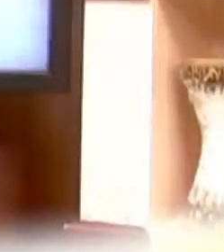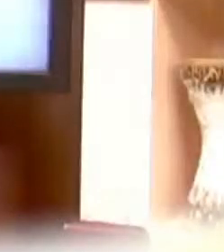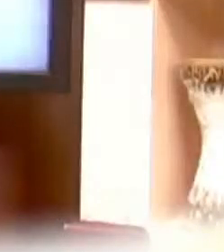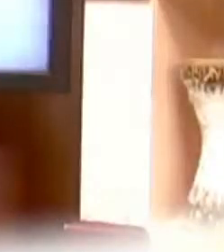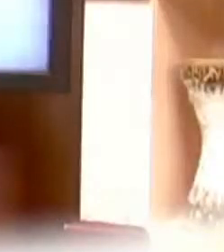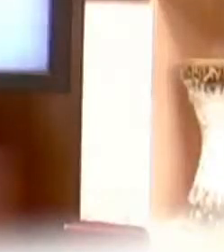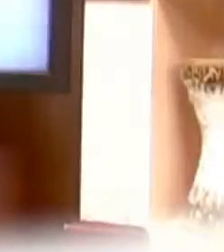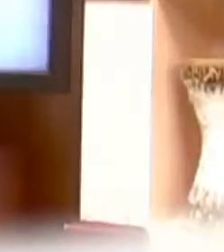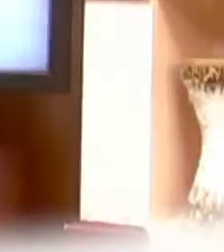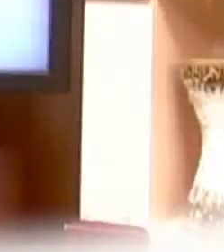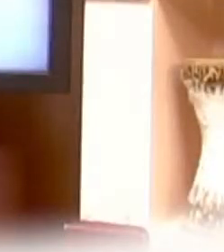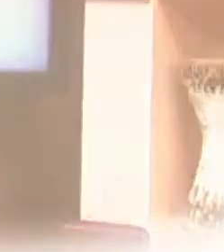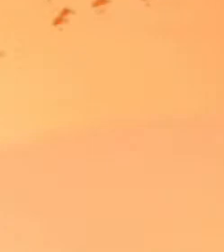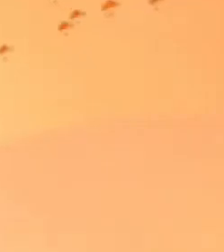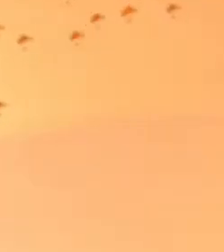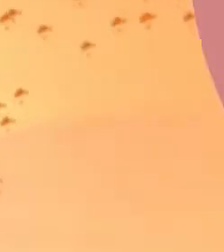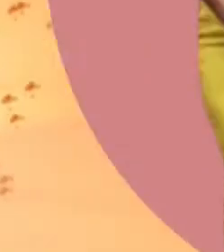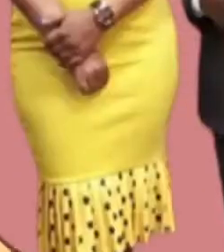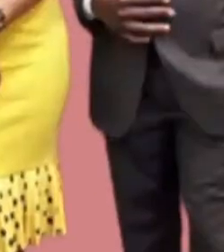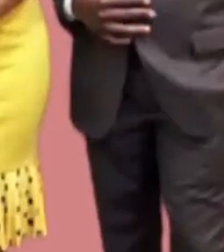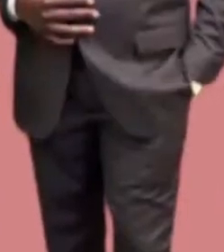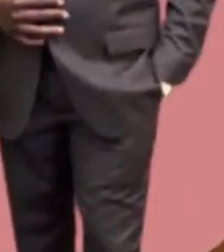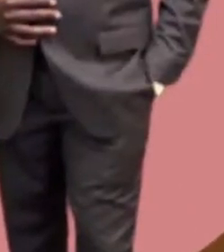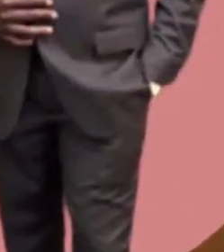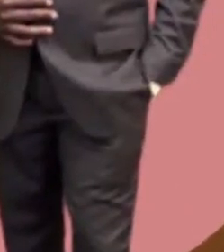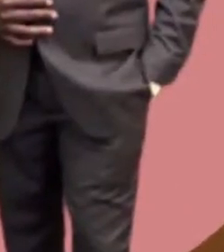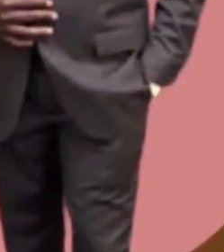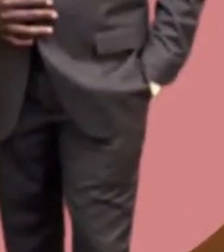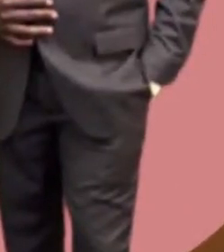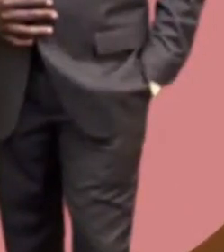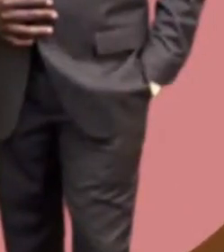no tugutonga in Jesus name.